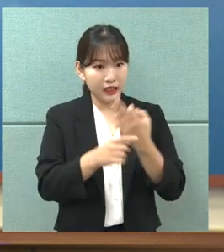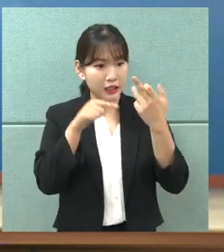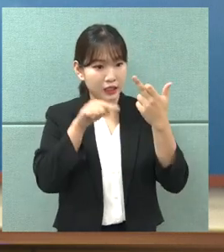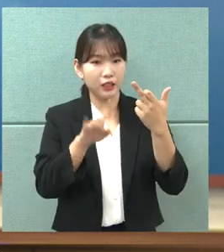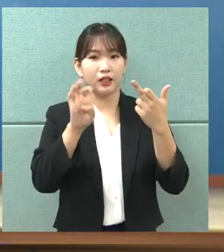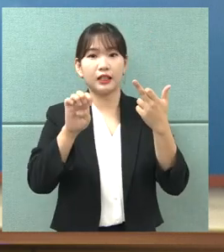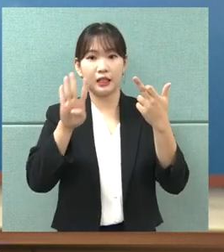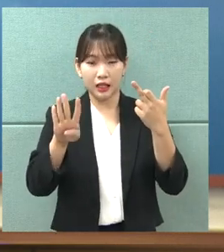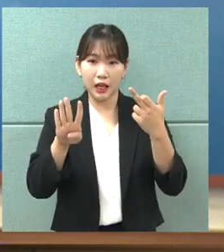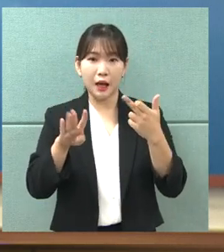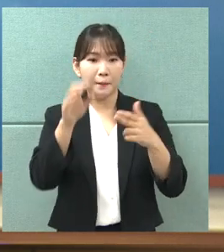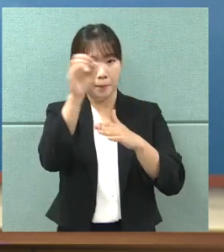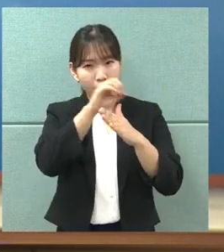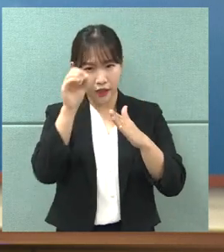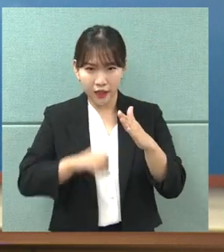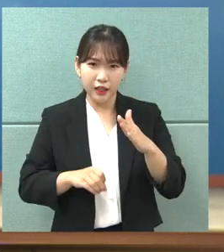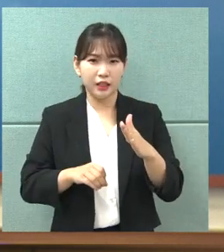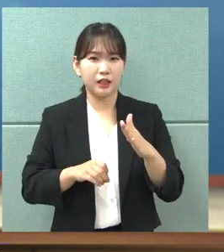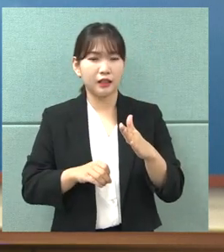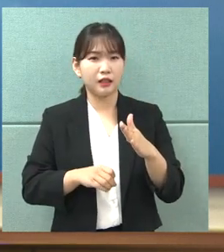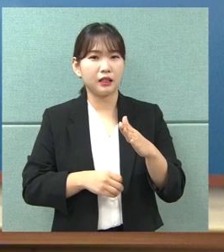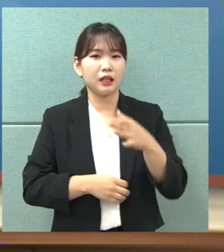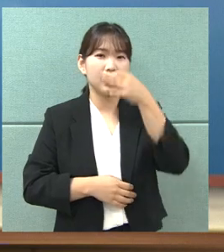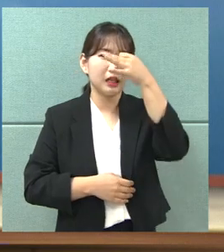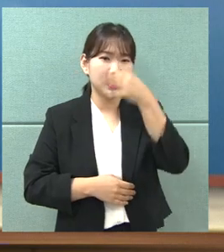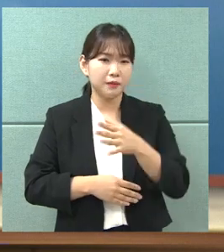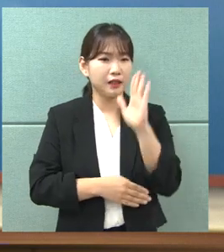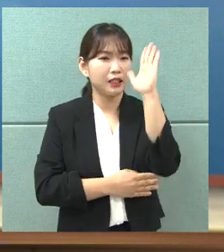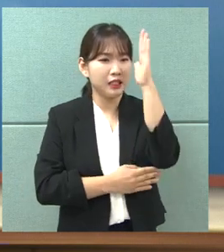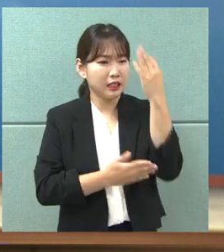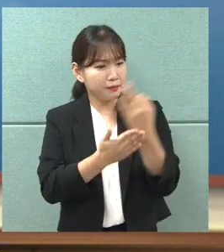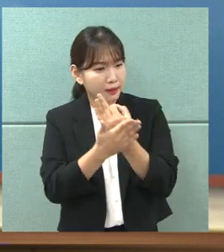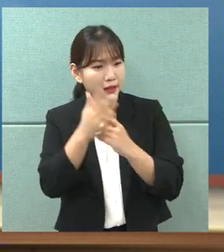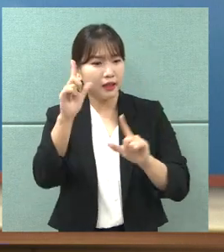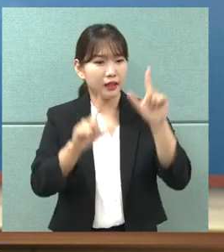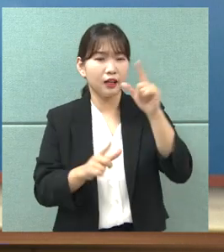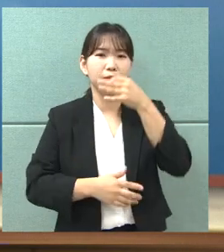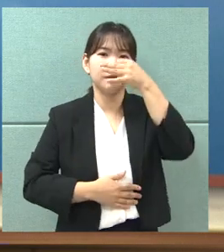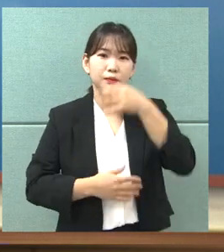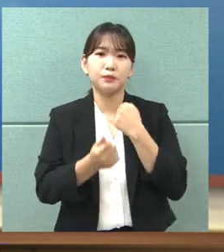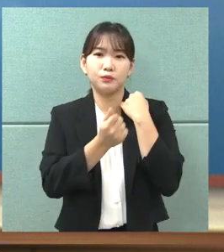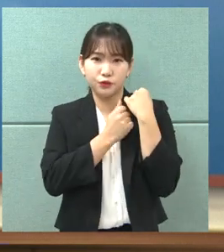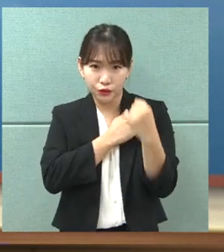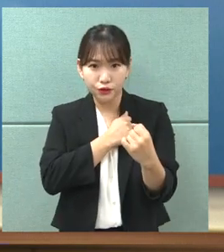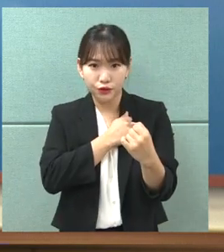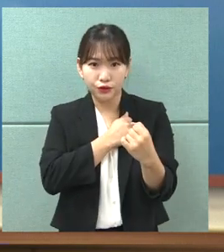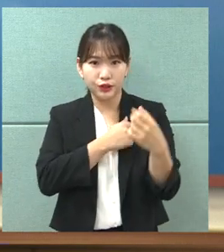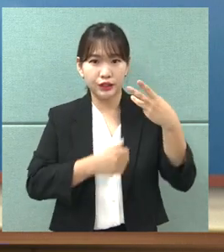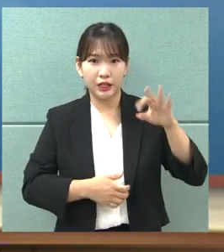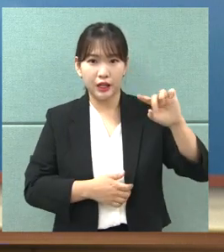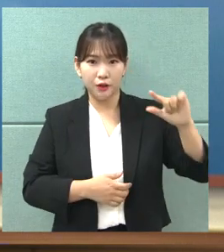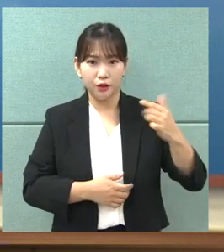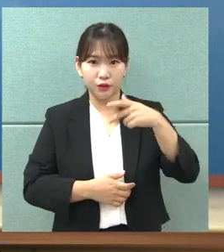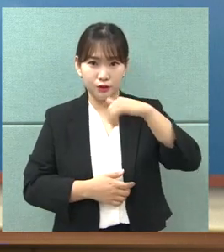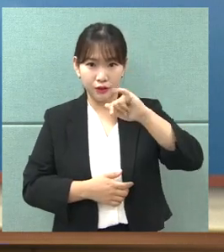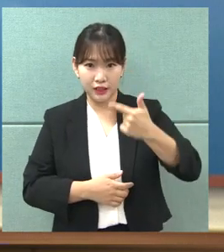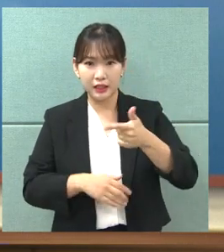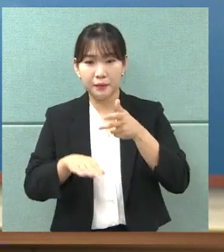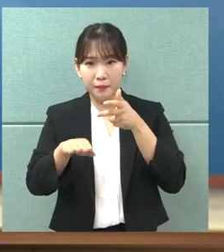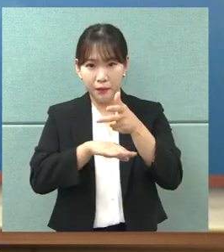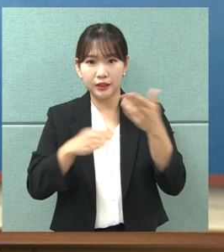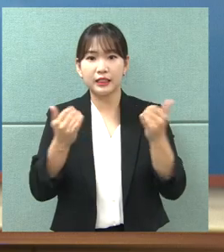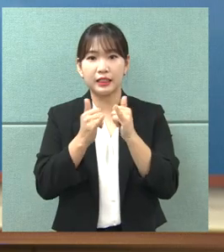17.44%라는 열악한 시 재정 상태에도 불구하고 퇴원 유진 버스